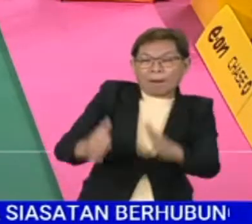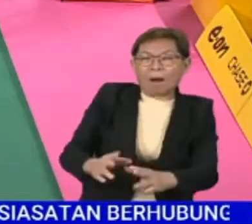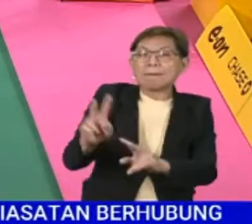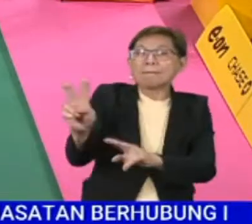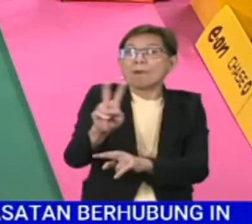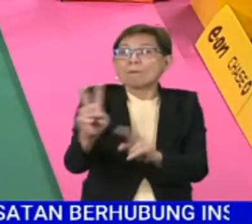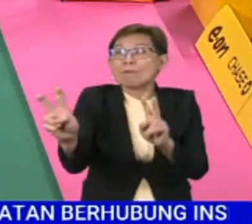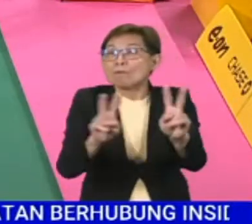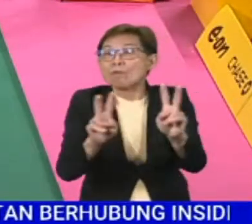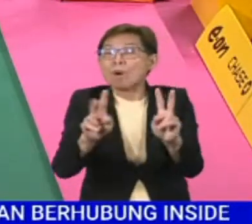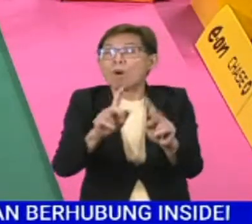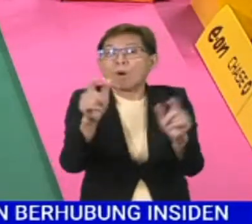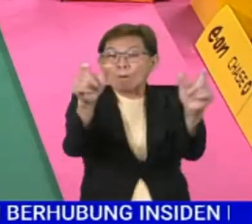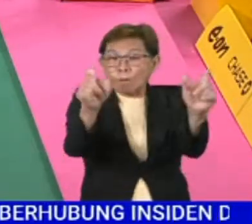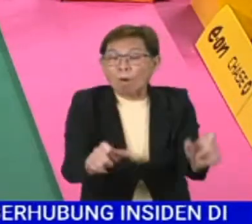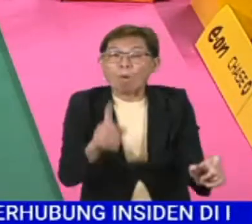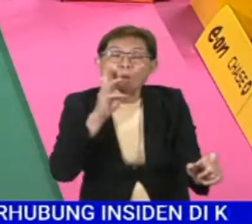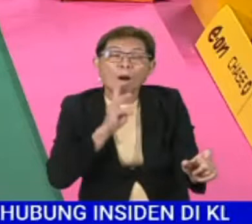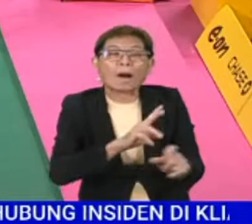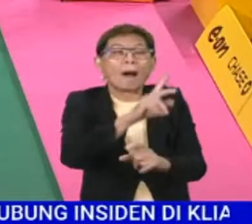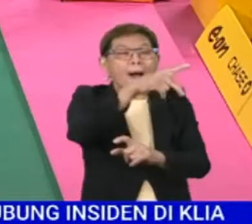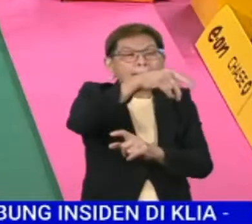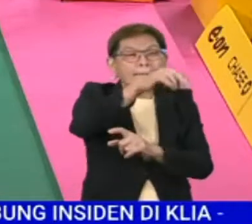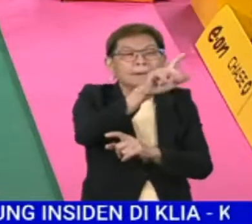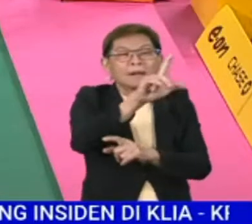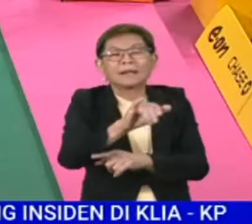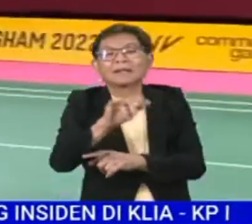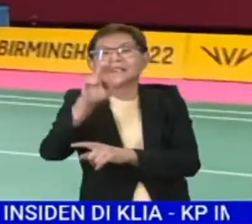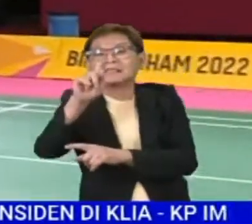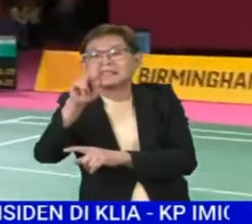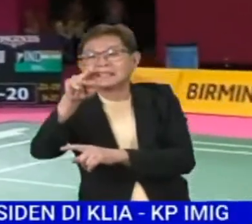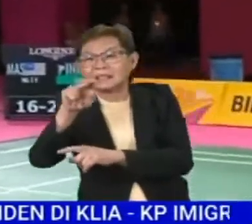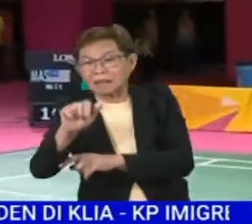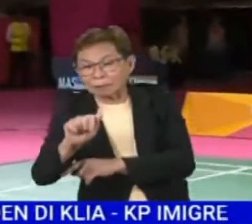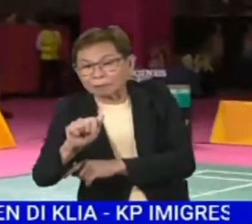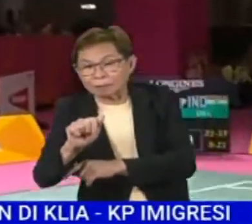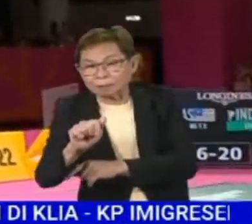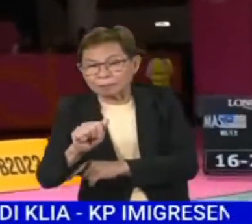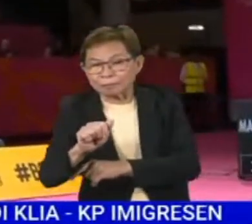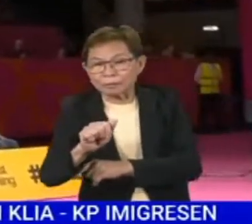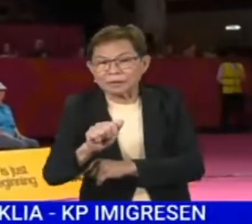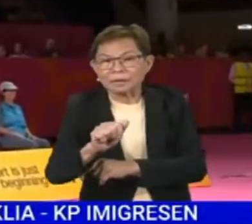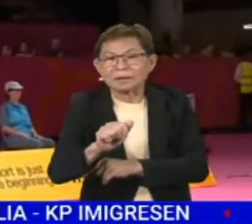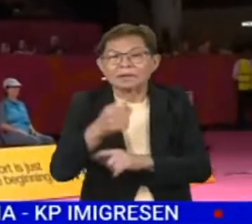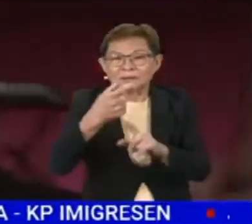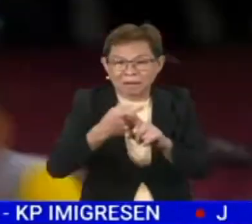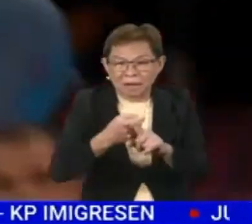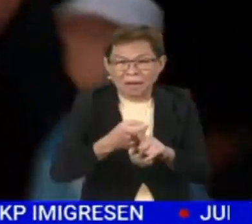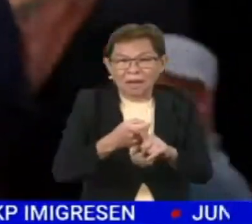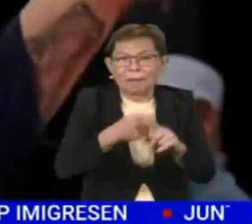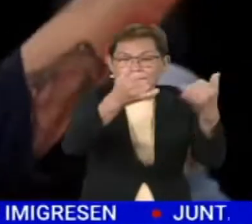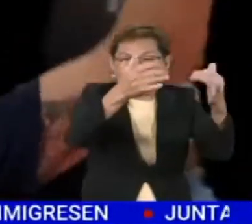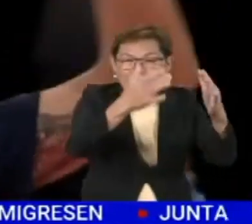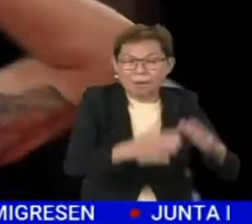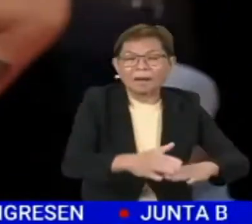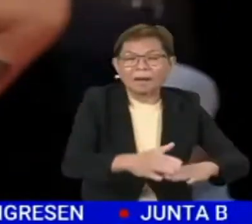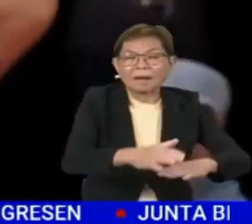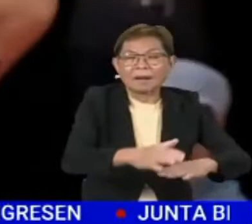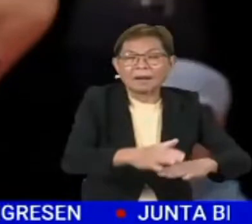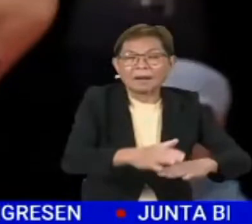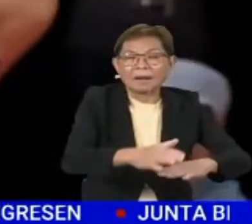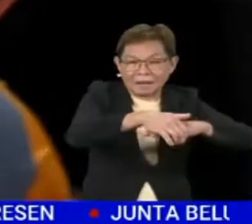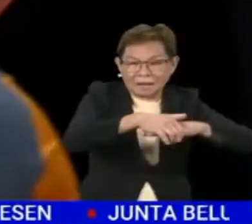burger wanita belitan entina yang akan berdepan bertujuan ruang flowcard launch smash dalam satu lagi aksi